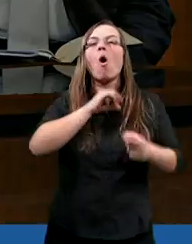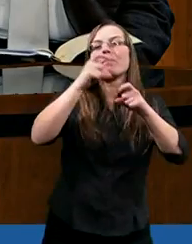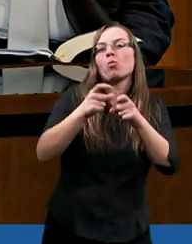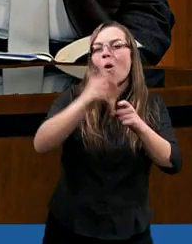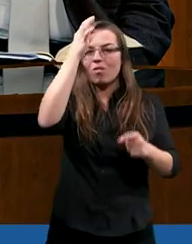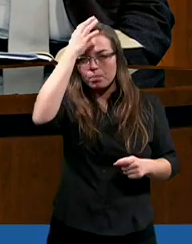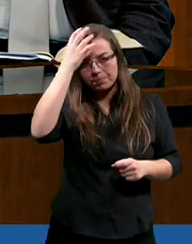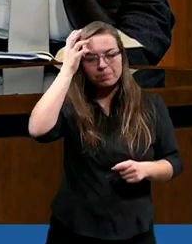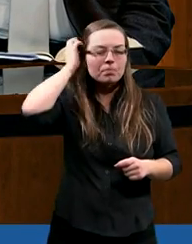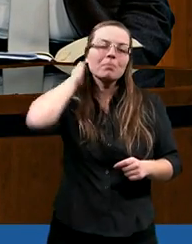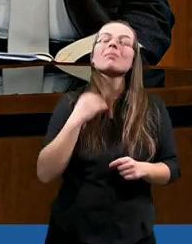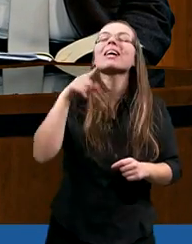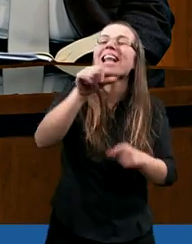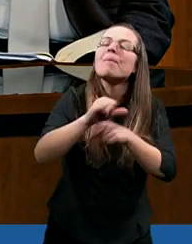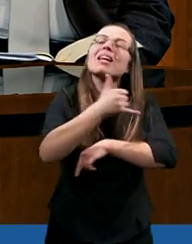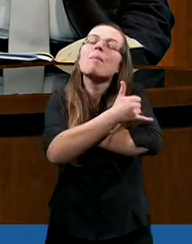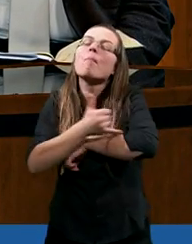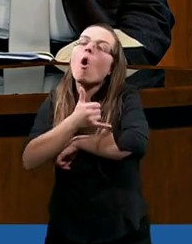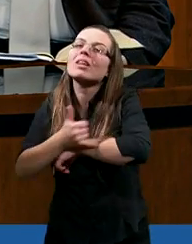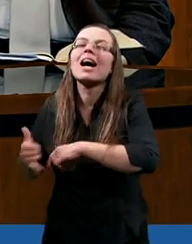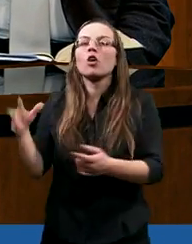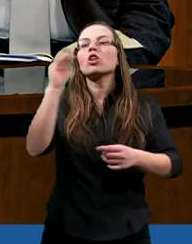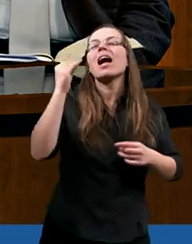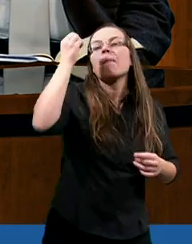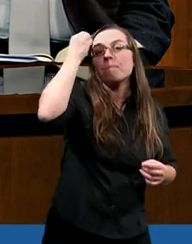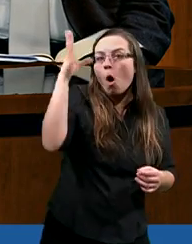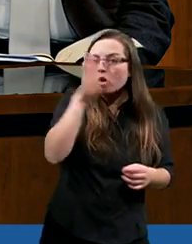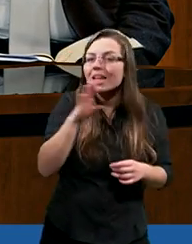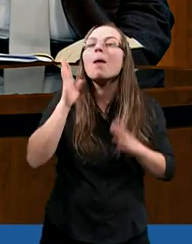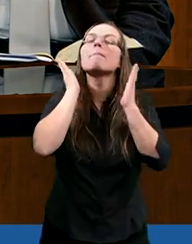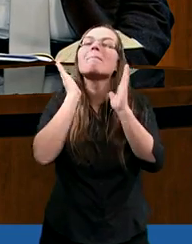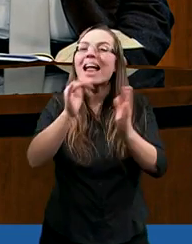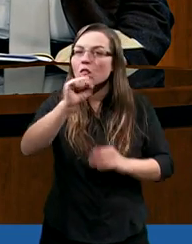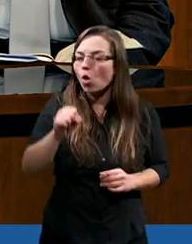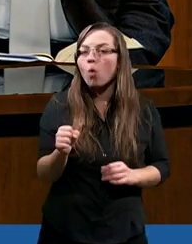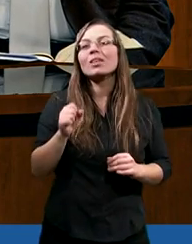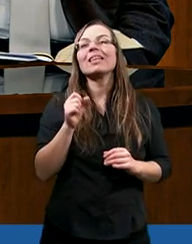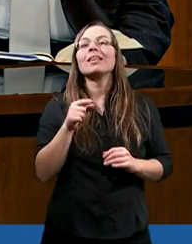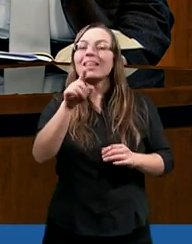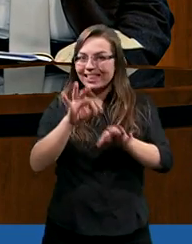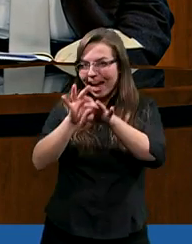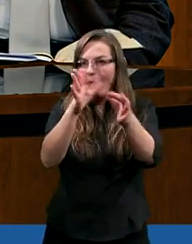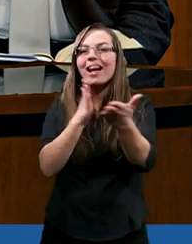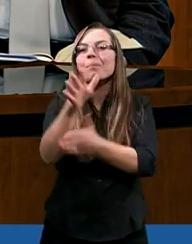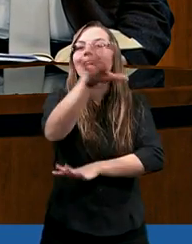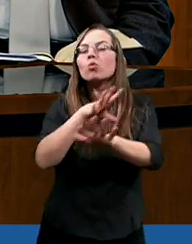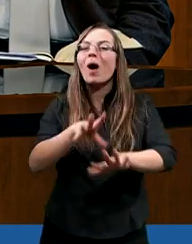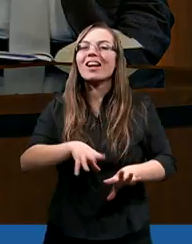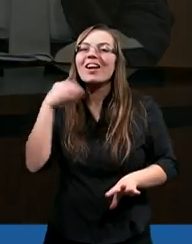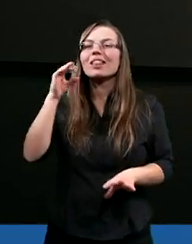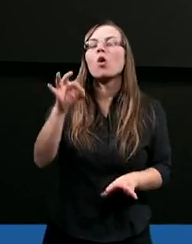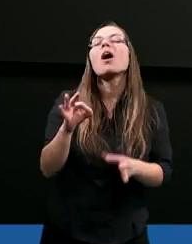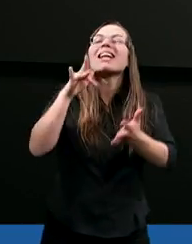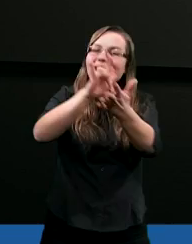Tak. A więc jest podkreślone, że Mojżesz, będąc kierowany przez Ducha Świętego,